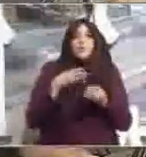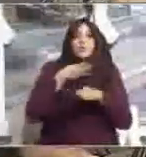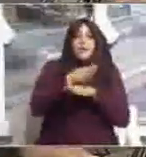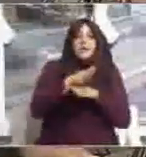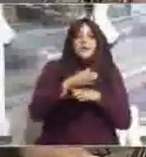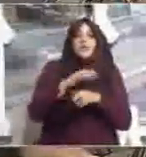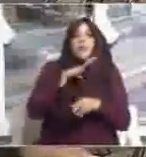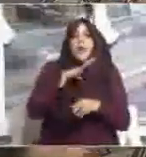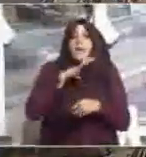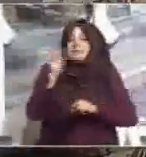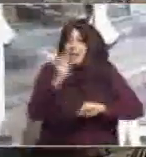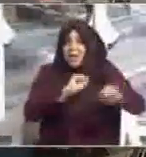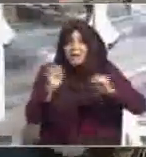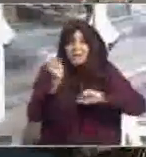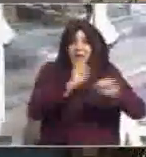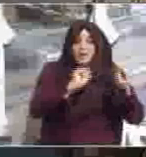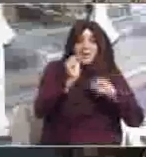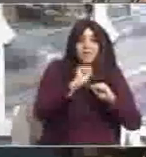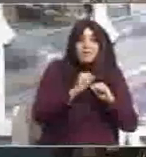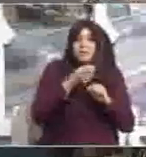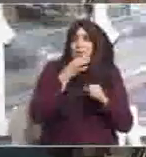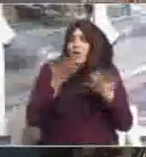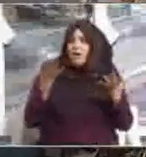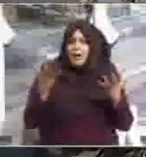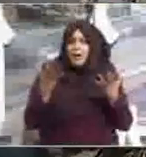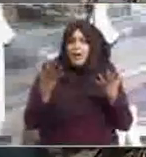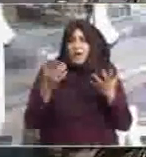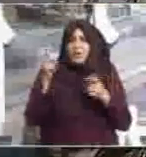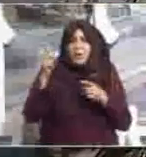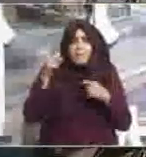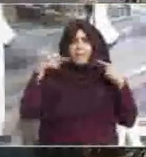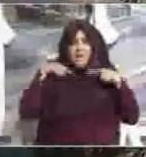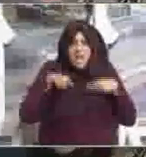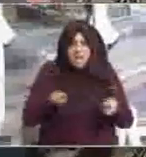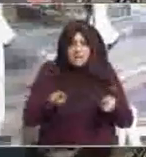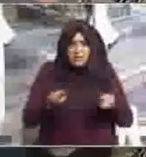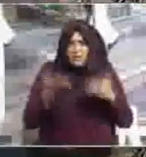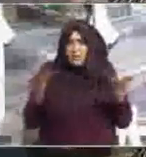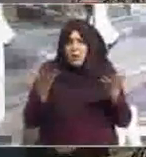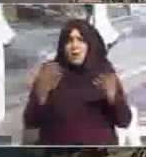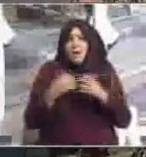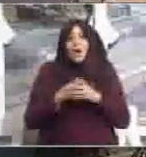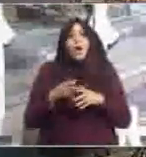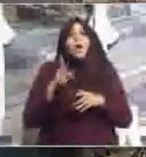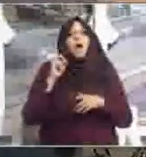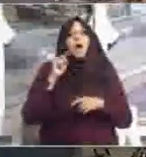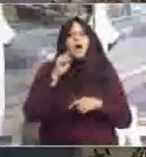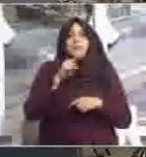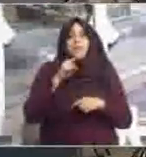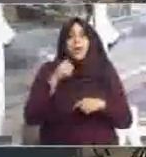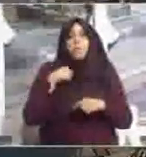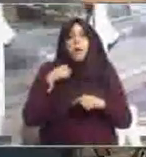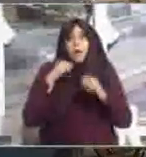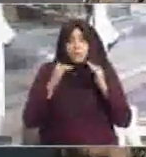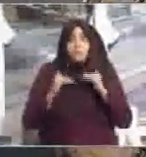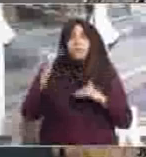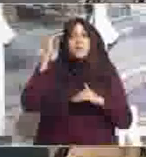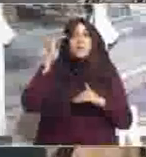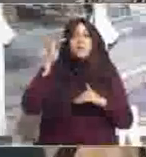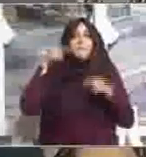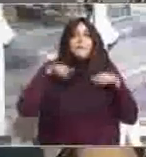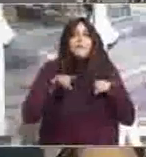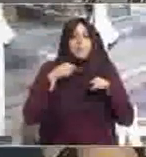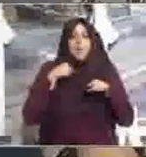كله يغسلها يقول يا ودي يا شيخ راك وزير وش بيك انت؟ مالك انت؟ اقول لهم هذه النفس اللي طلعتني بس لازم تعبط